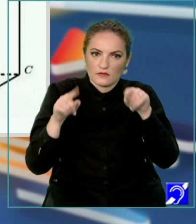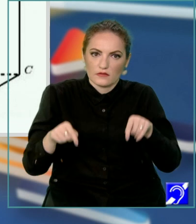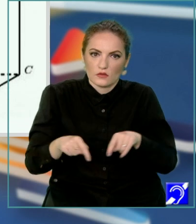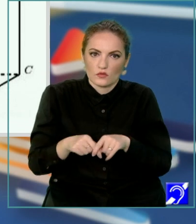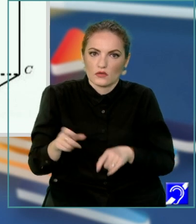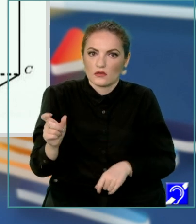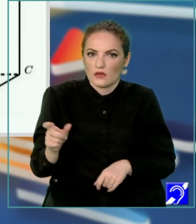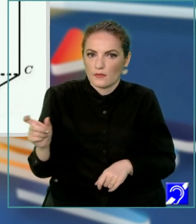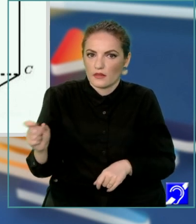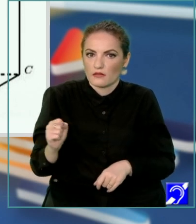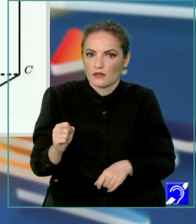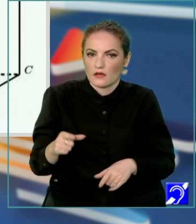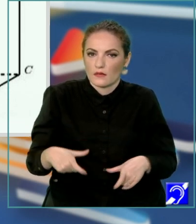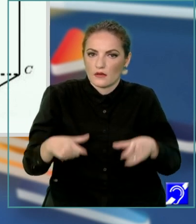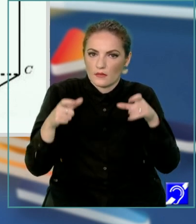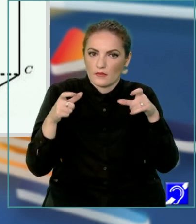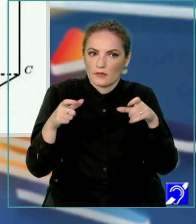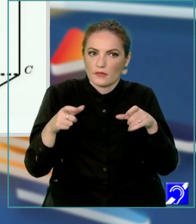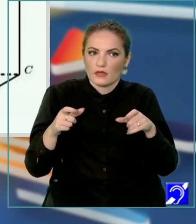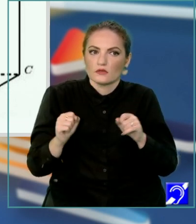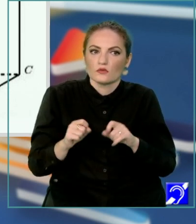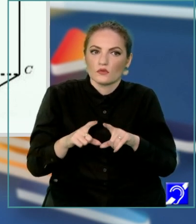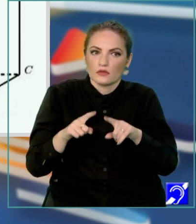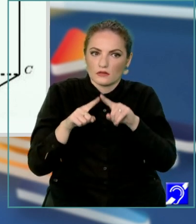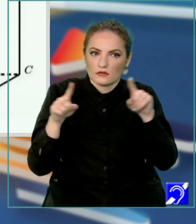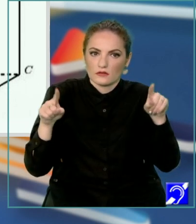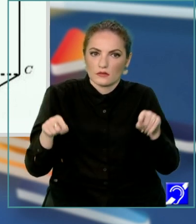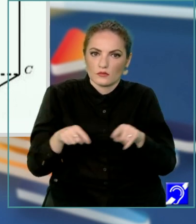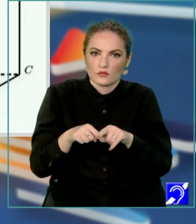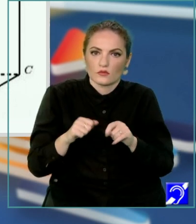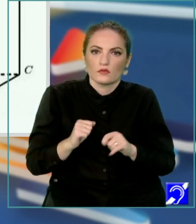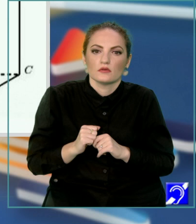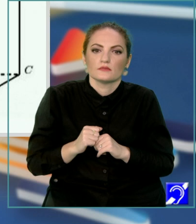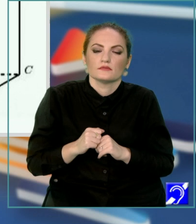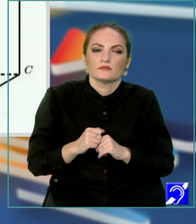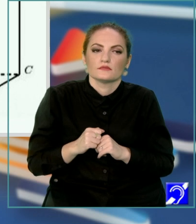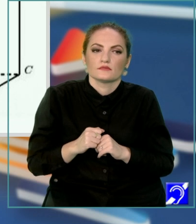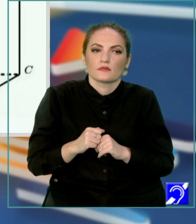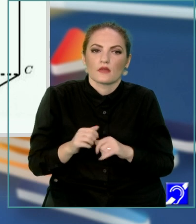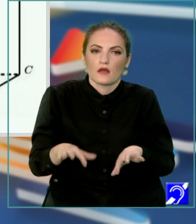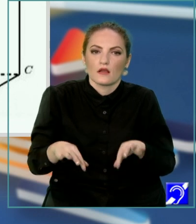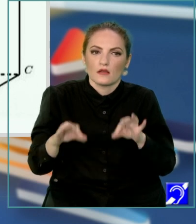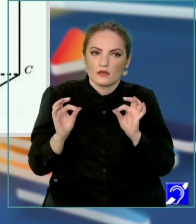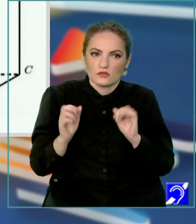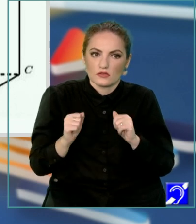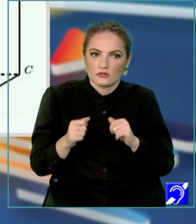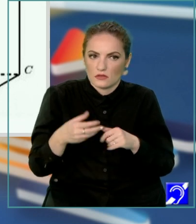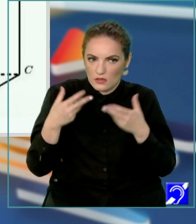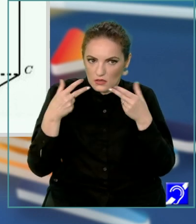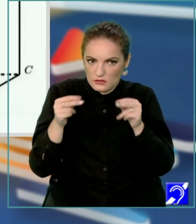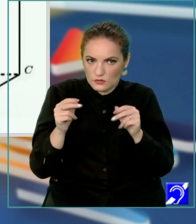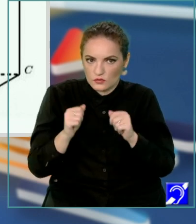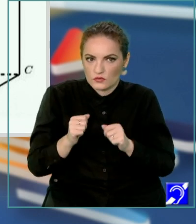paralelipipedului dreptunghic a b c d e f g h Alegeți varianta corectă a